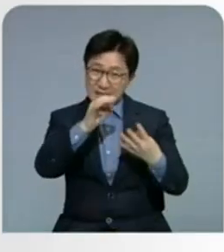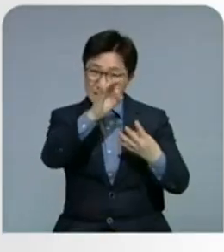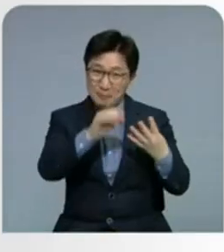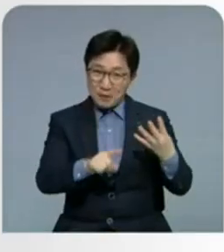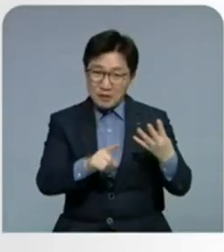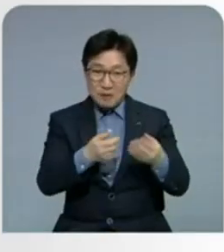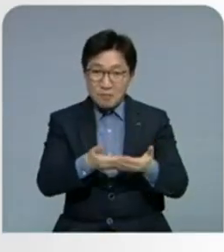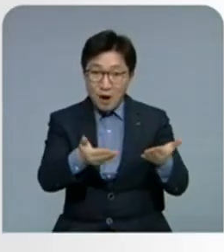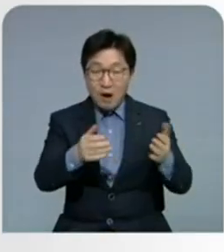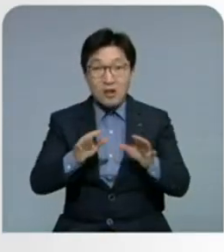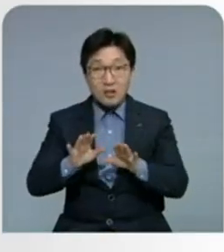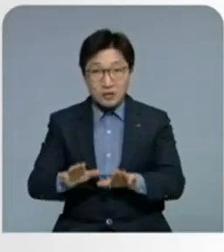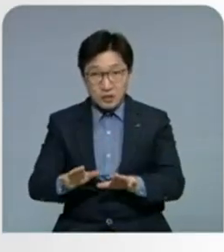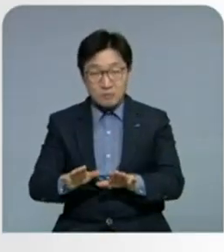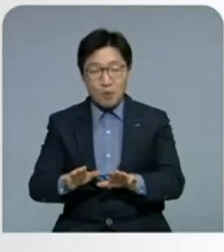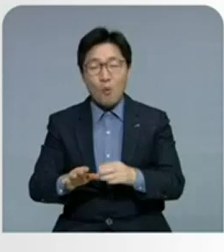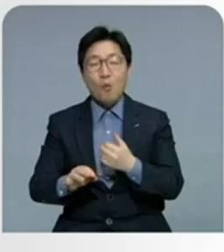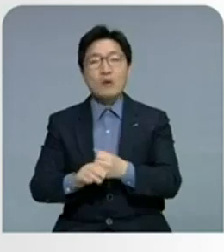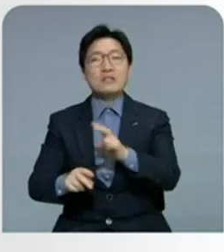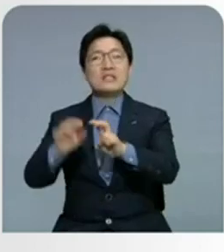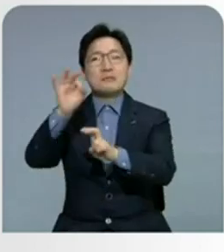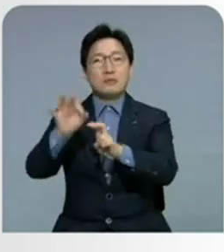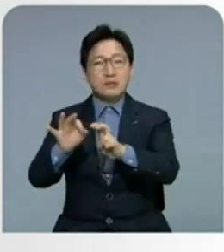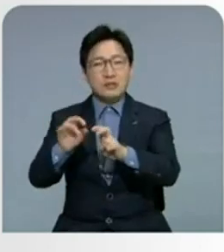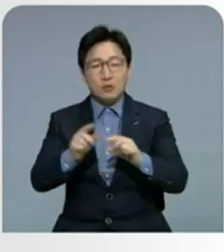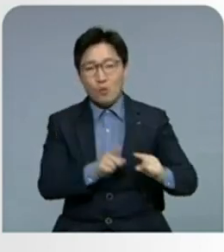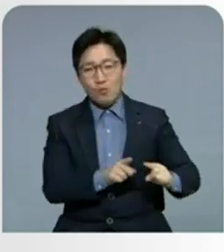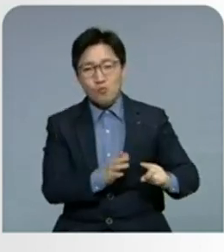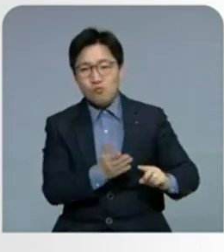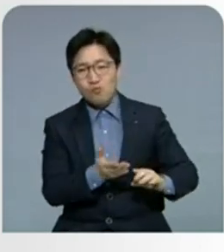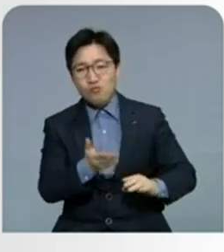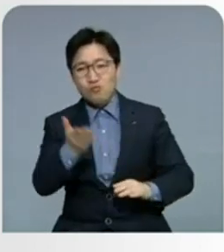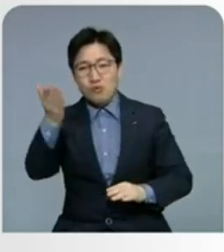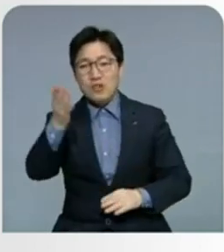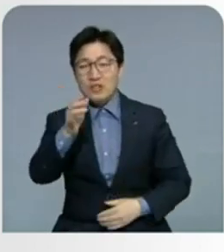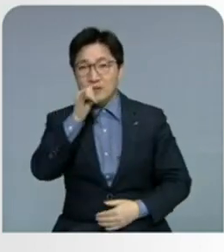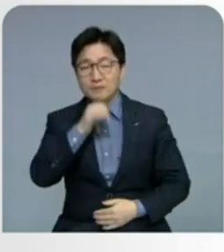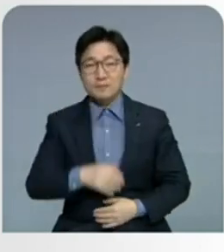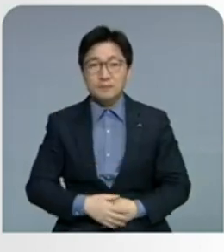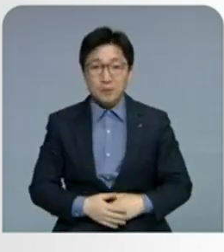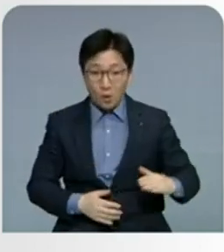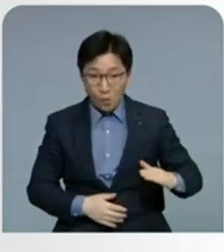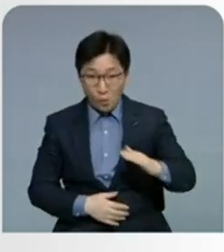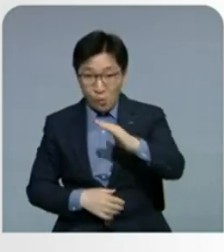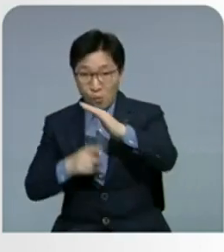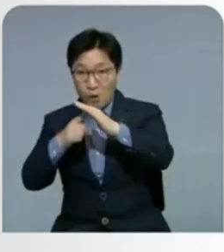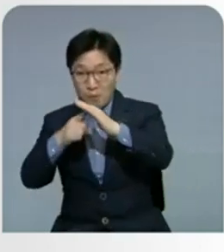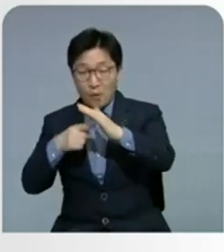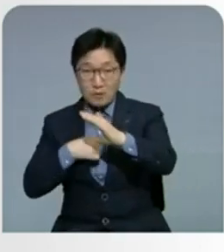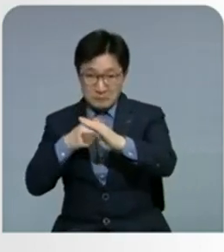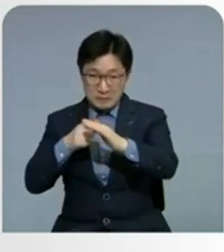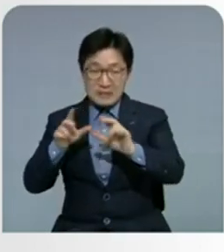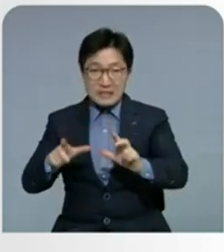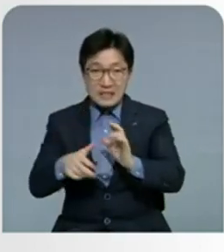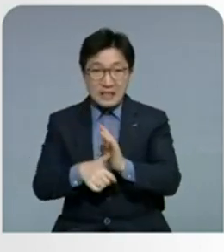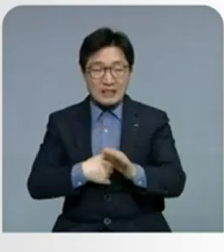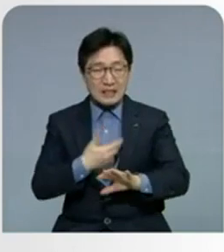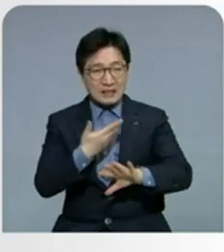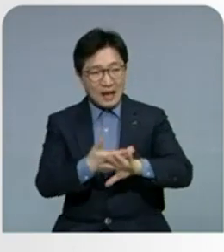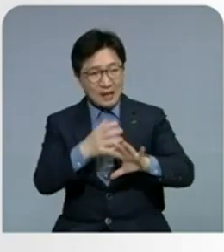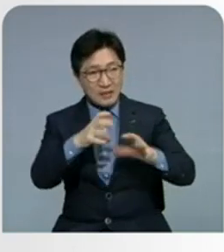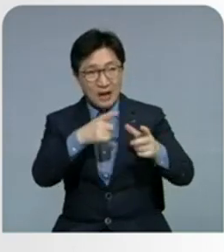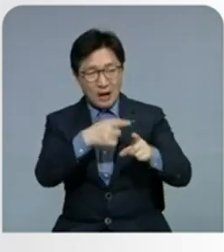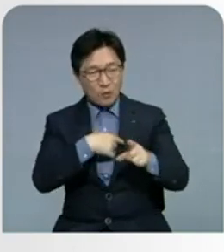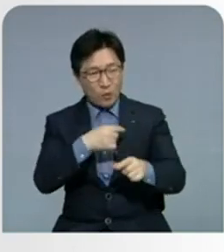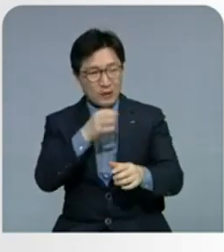불과했던 보급률은 5배가 넘는 20.3%까지 높아졌습니다. 서양란 품종에 지불했던 로열티도